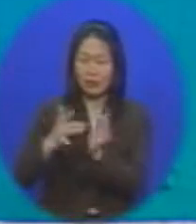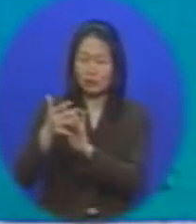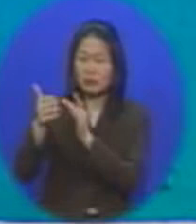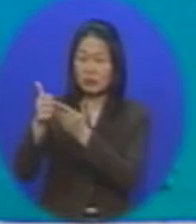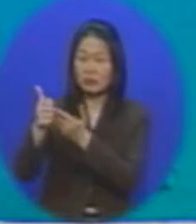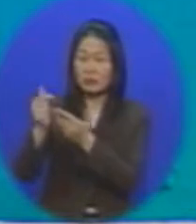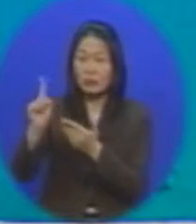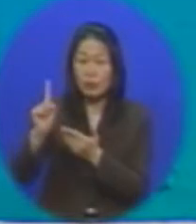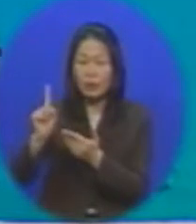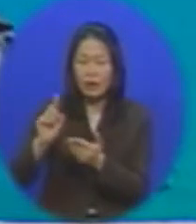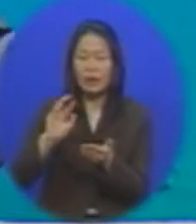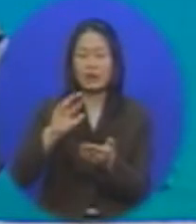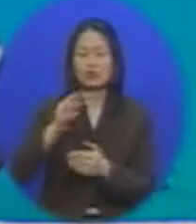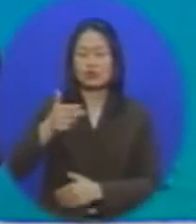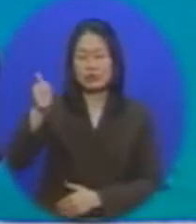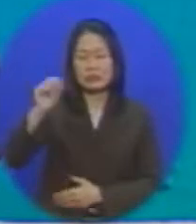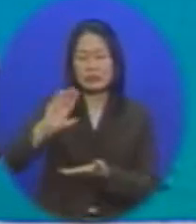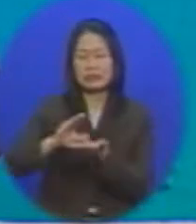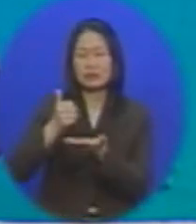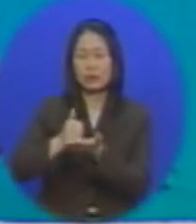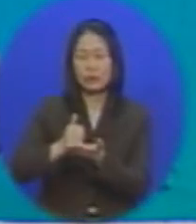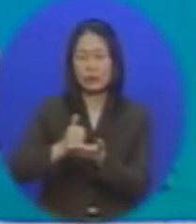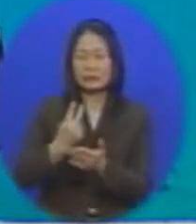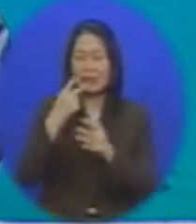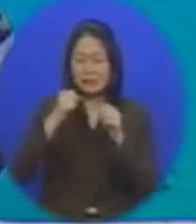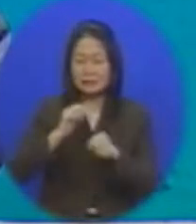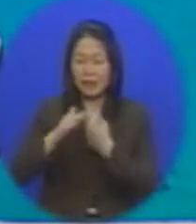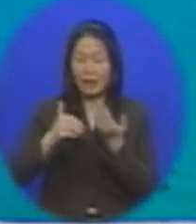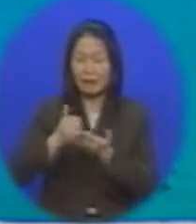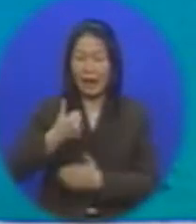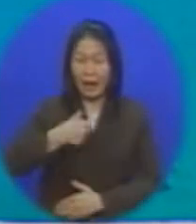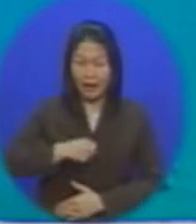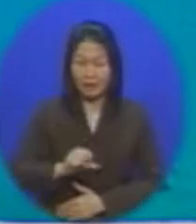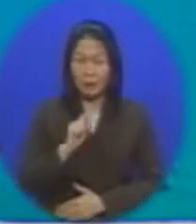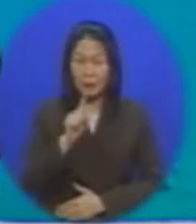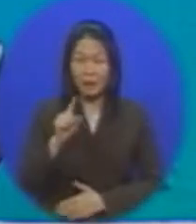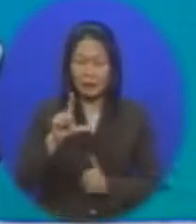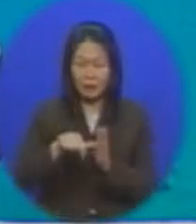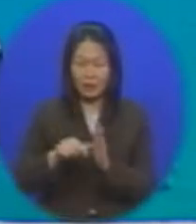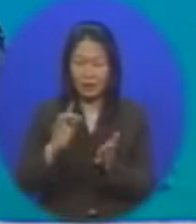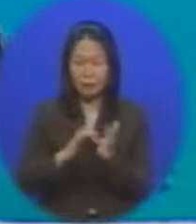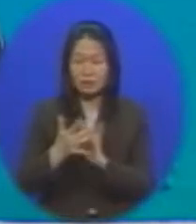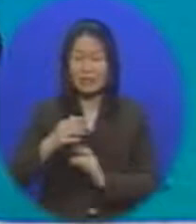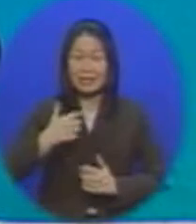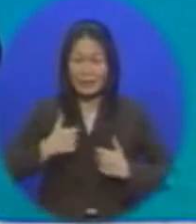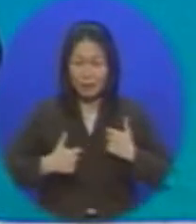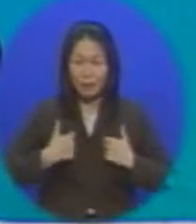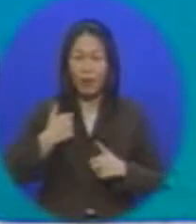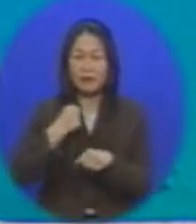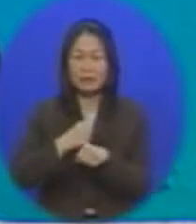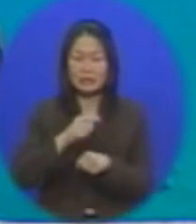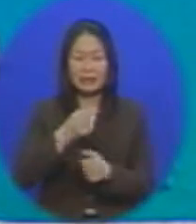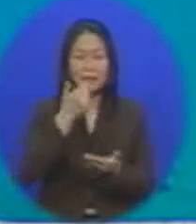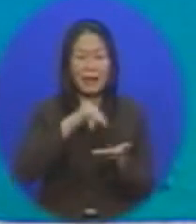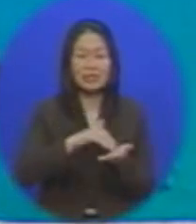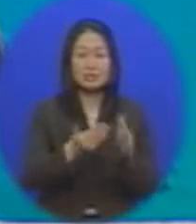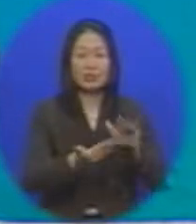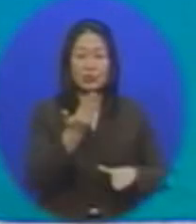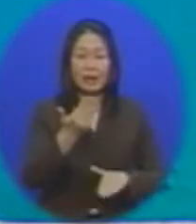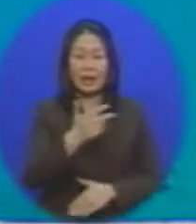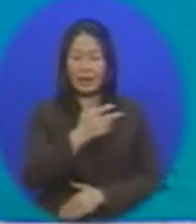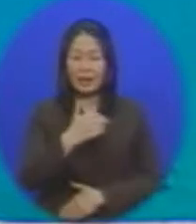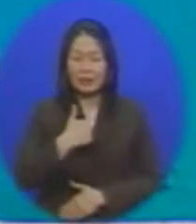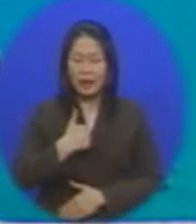하나님의 아들이십니다 라고 고백했을 때 예수님께서 기뻐하시며 선서 이 반석 위에 내 교회를